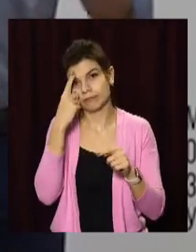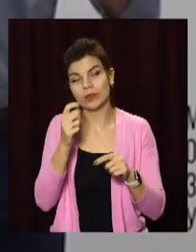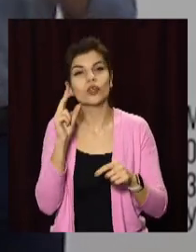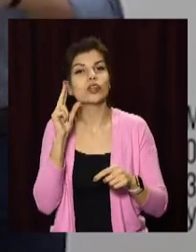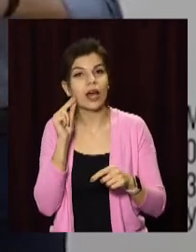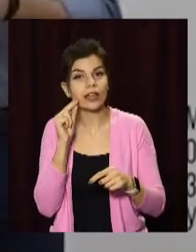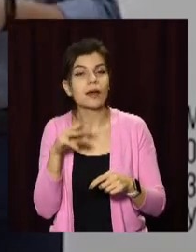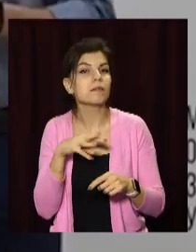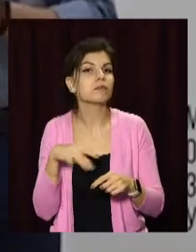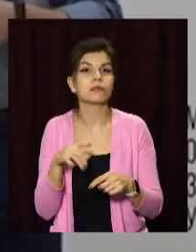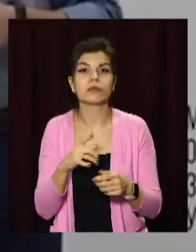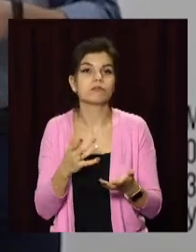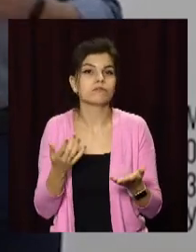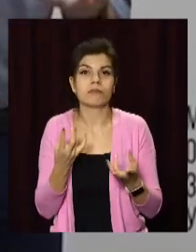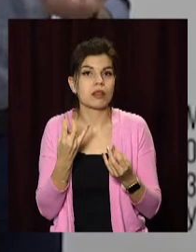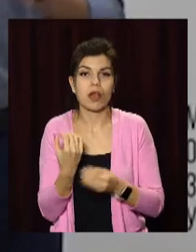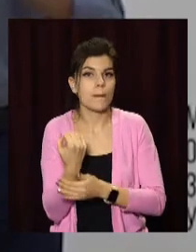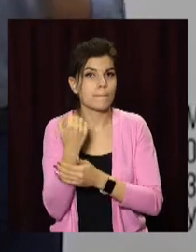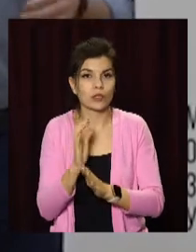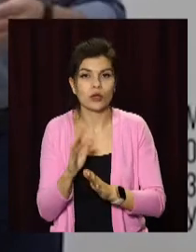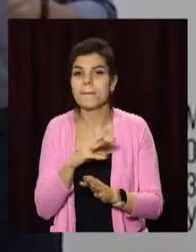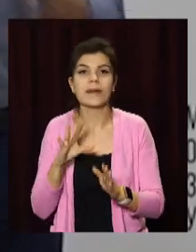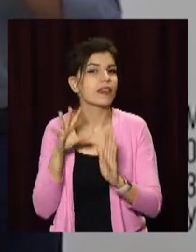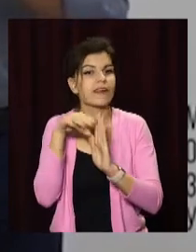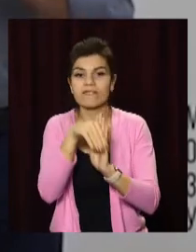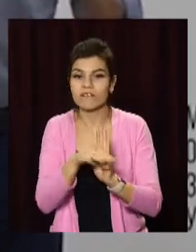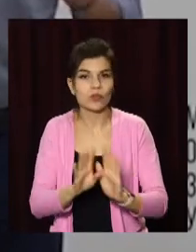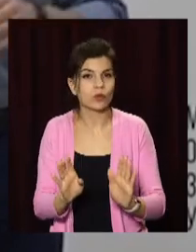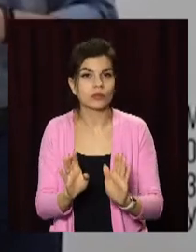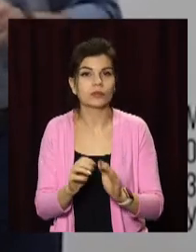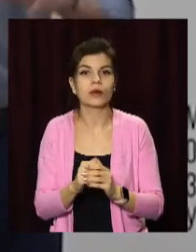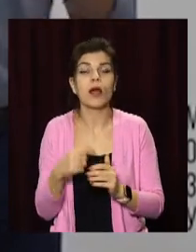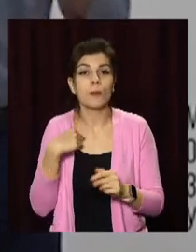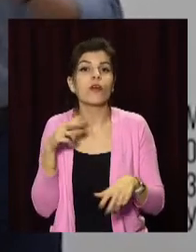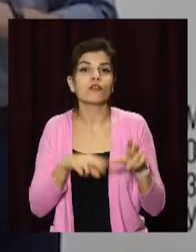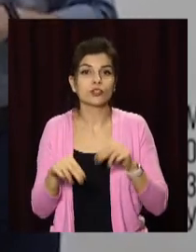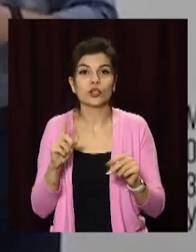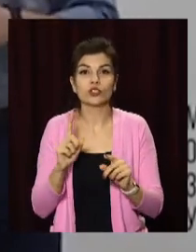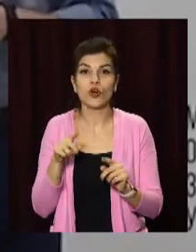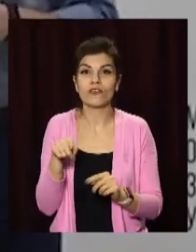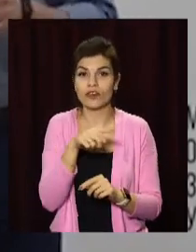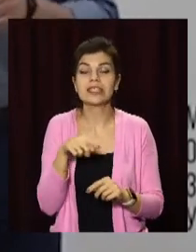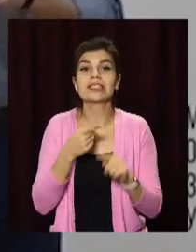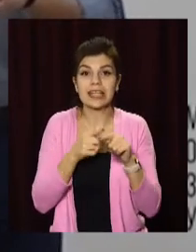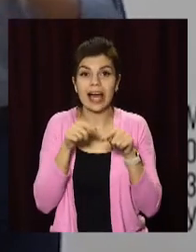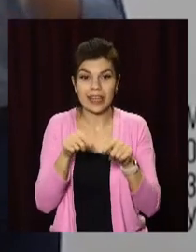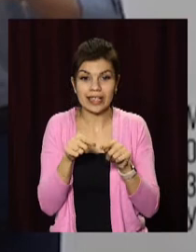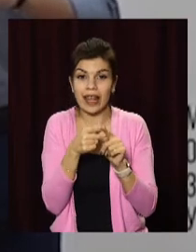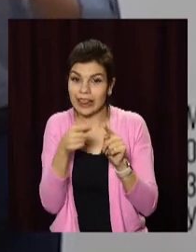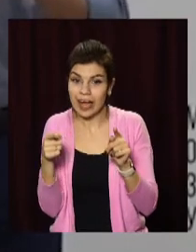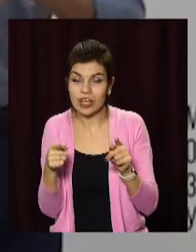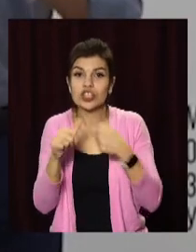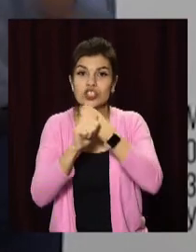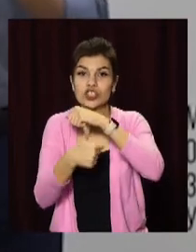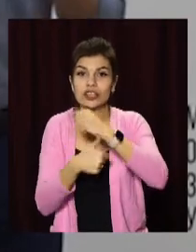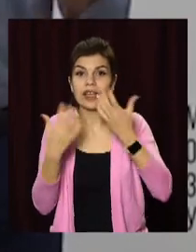дати, ми не підтримуємо, ми не вносили. І ми вважаємо, що вони саме цей термін, ці